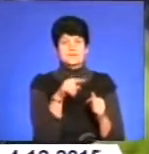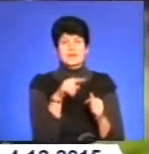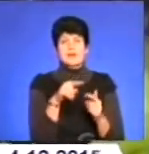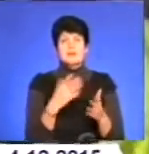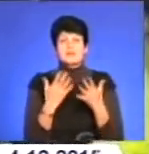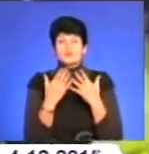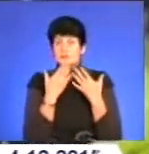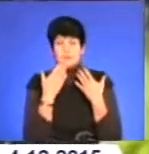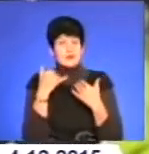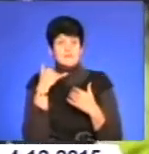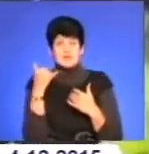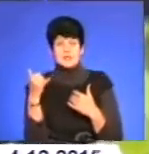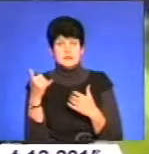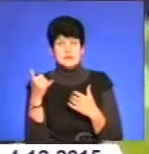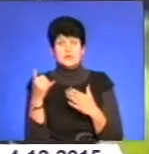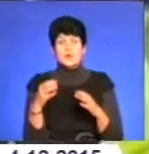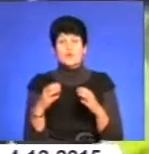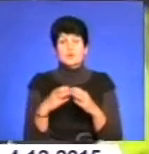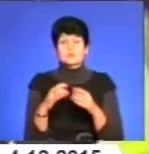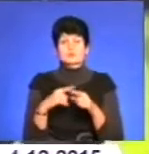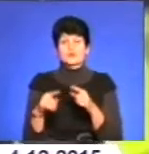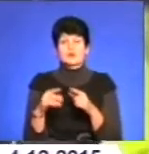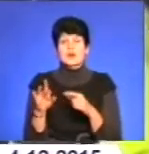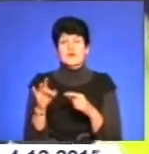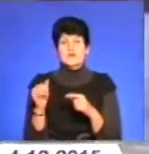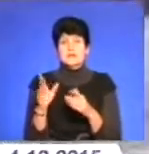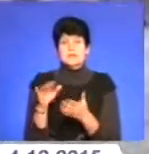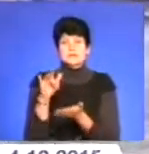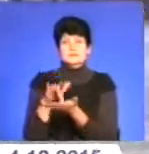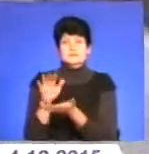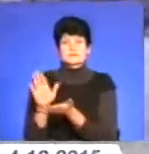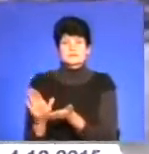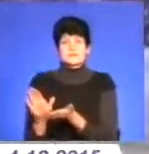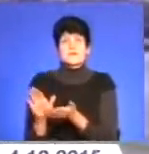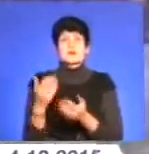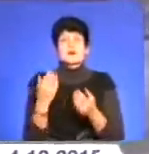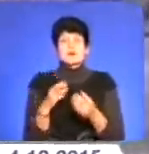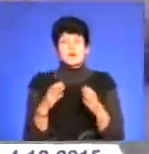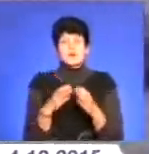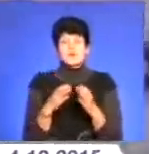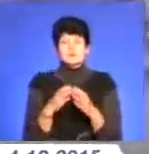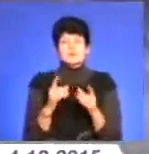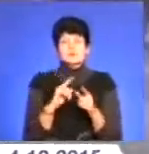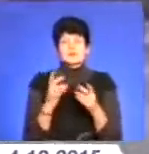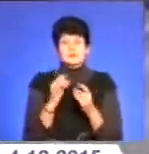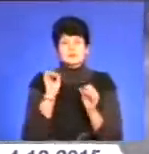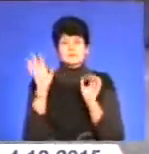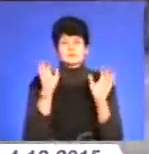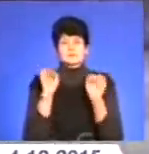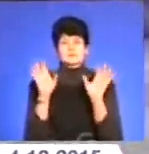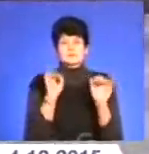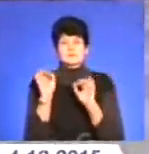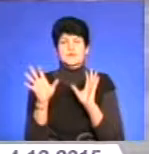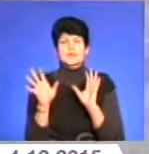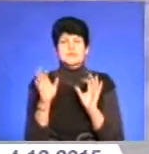якщо немає викликів, група швидкого реагування знаходиться на контрольній точці. Групі швидкого реагування дозволяється вмикати проблискові маячки та